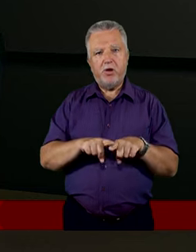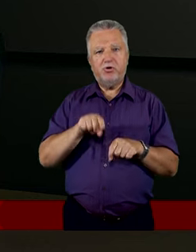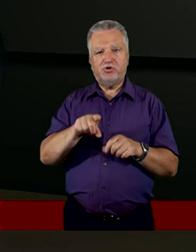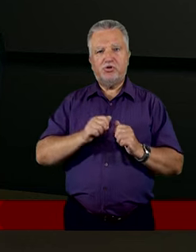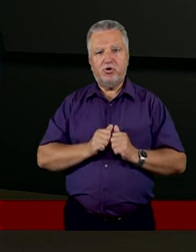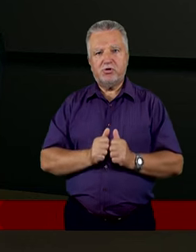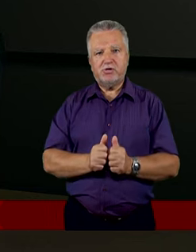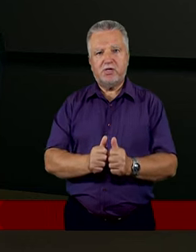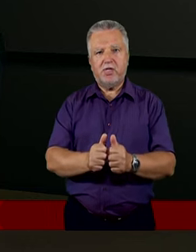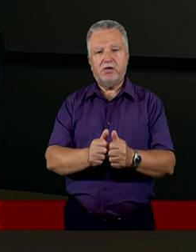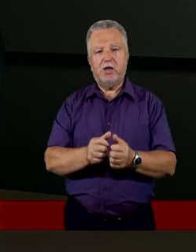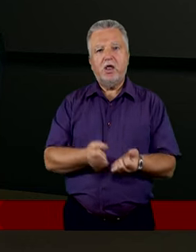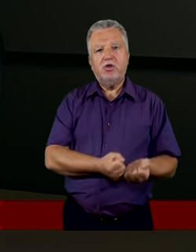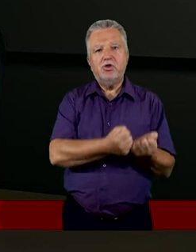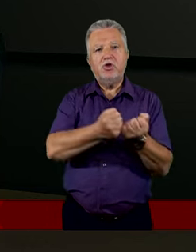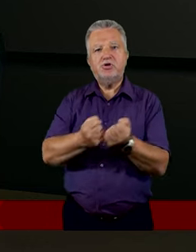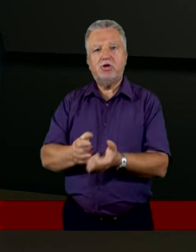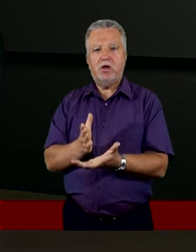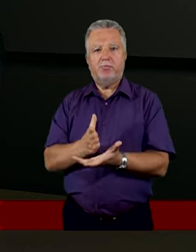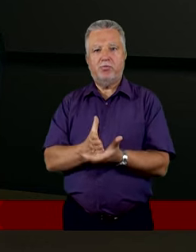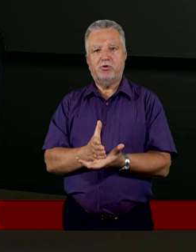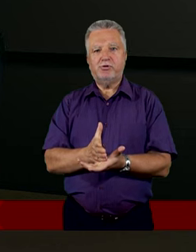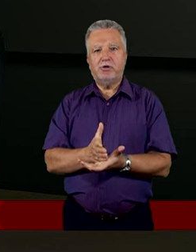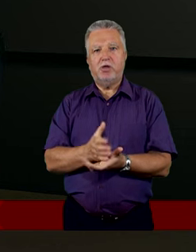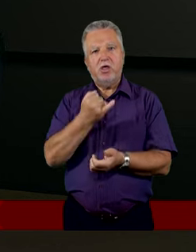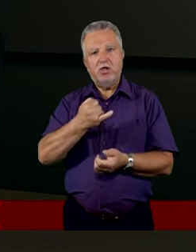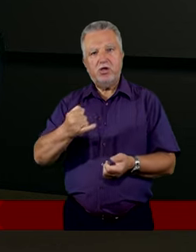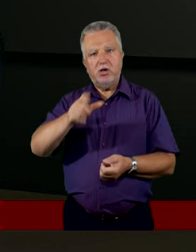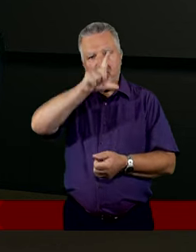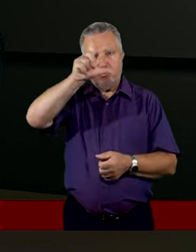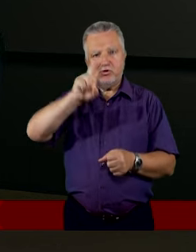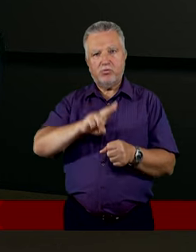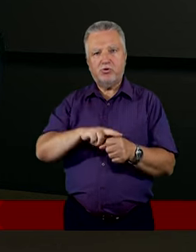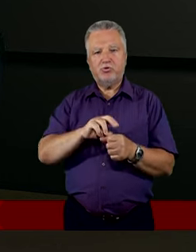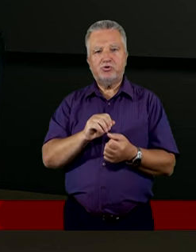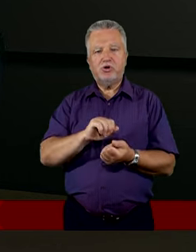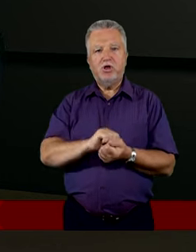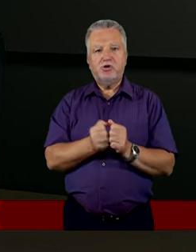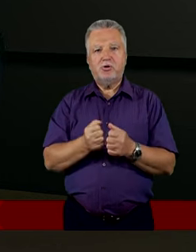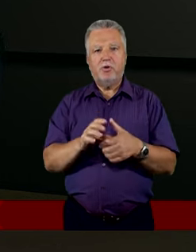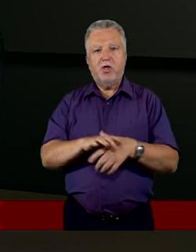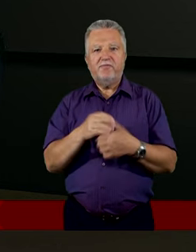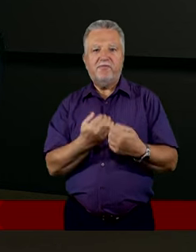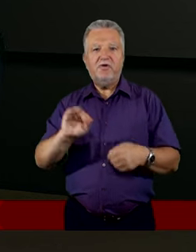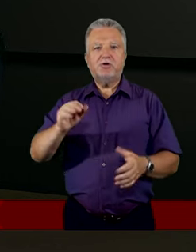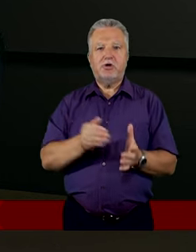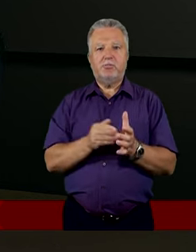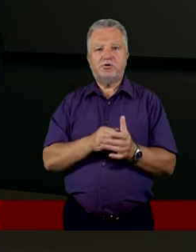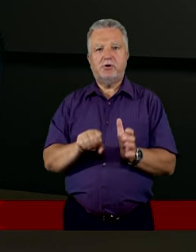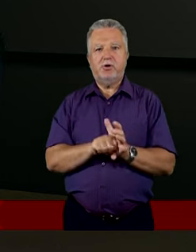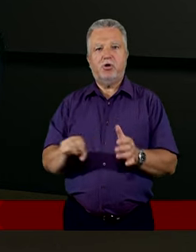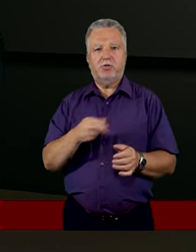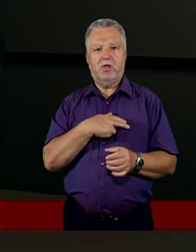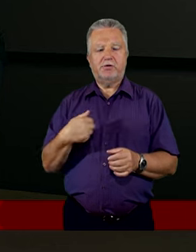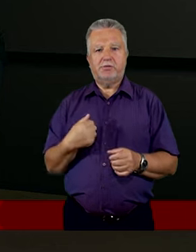wypełnić to zadanie niesienia pomocy innym ludziom, którzy są w większej potrzebie niżeli my.